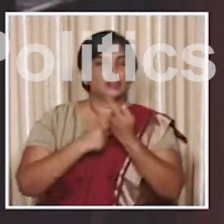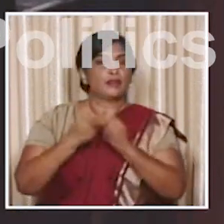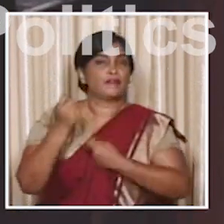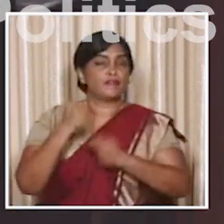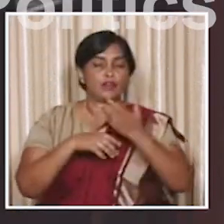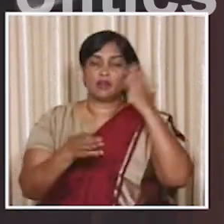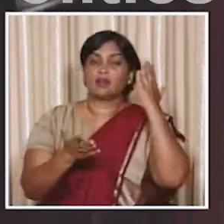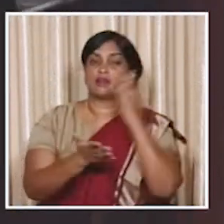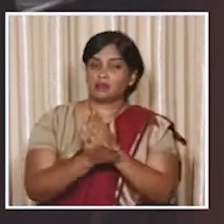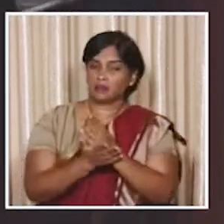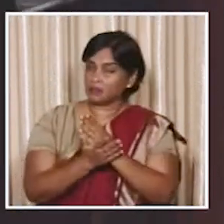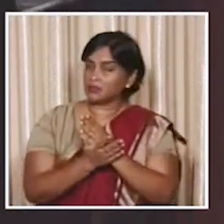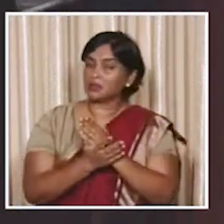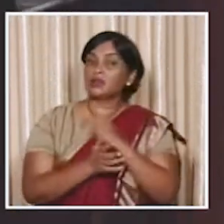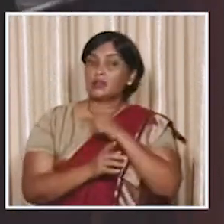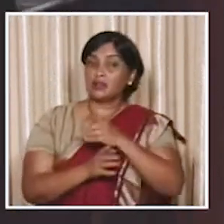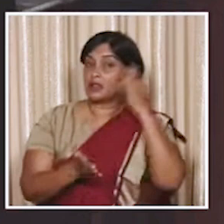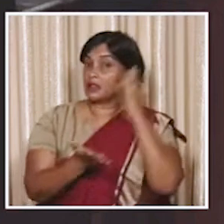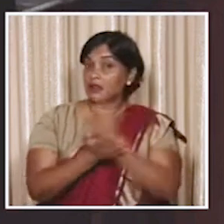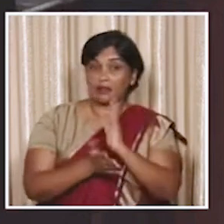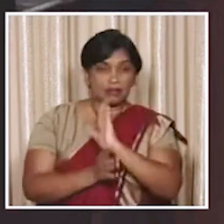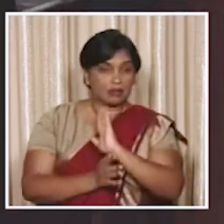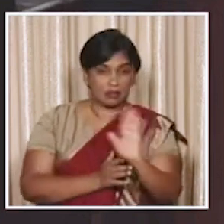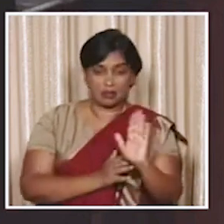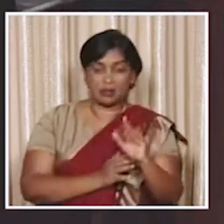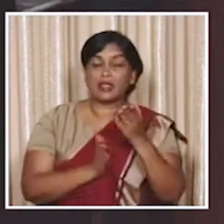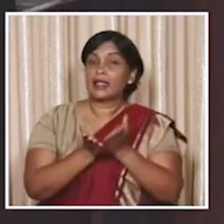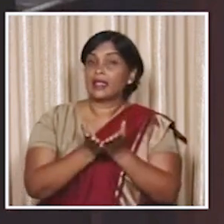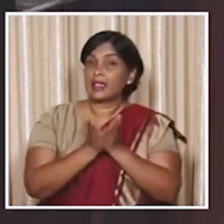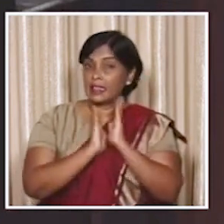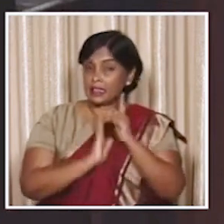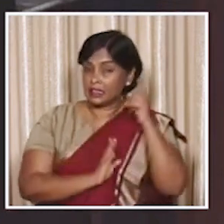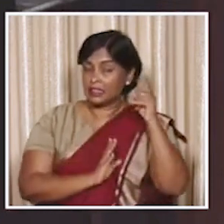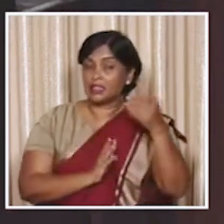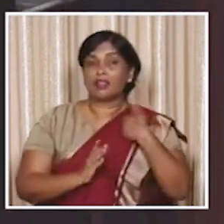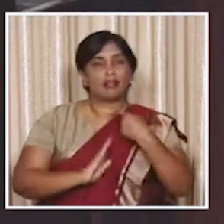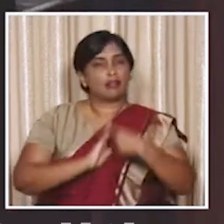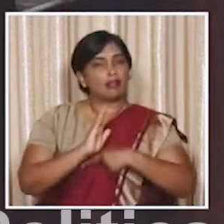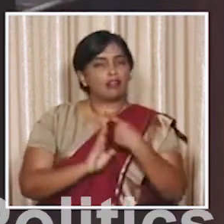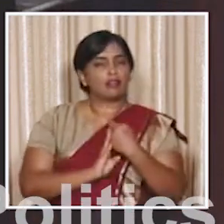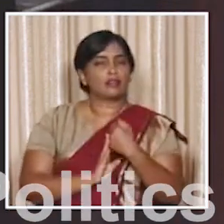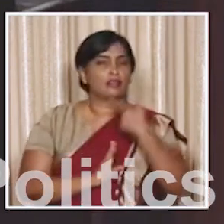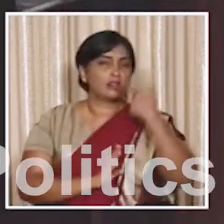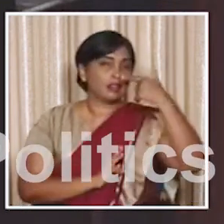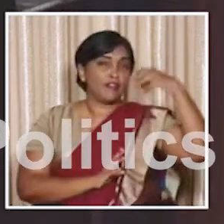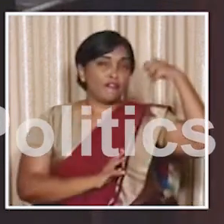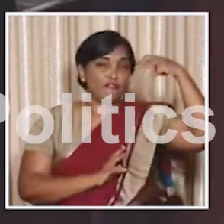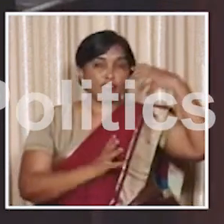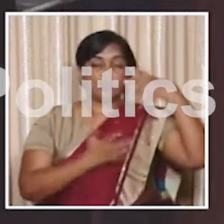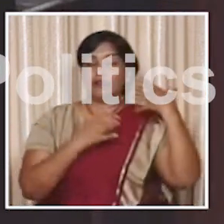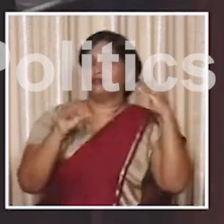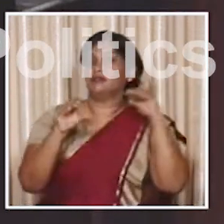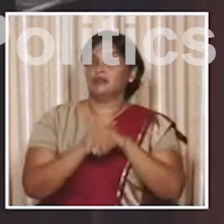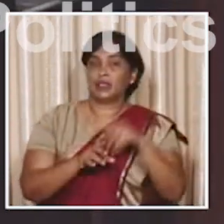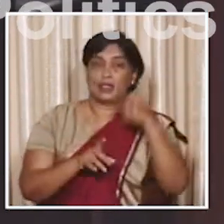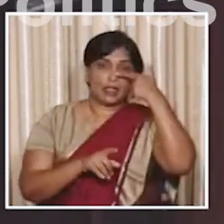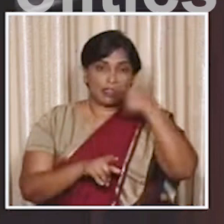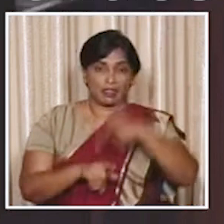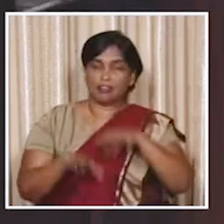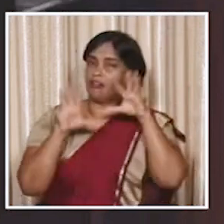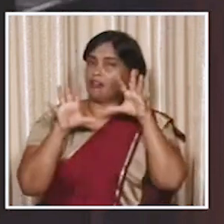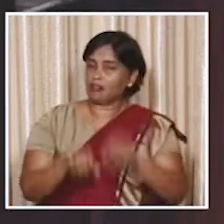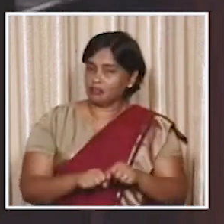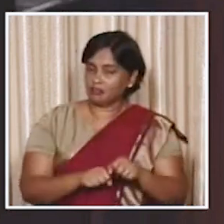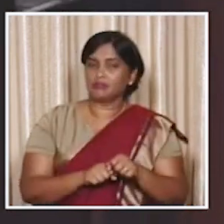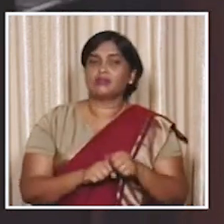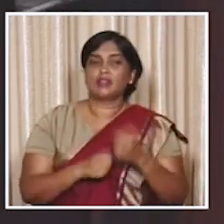එක නතර කරගත්. එතනින් නතර වුණේ නැහැ. ඉන්දියානුවෝ අපේ රටේ බලශක්ති වෙළඳපොළට ආවා. තෙල් වෙළඳපොළ අත්පත්